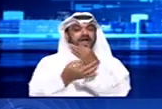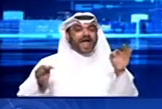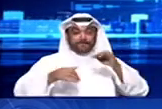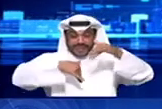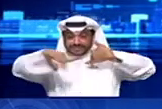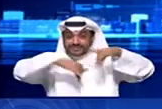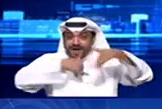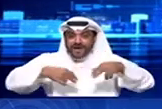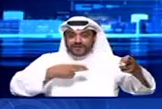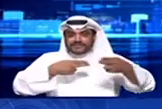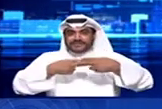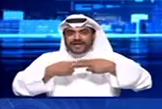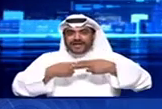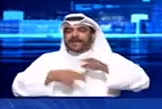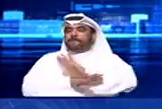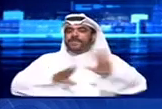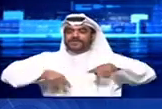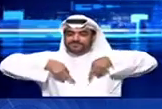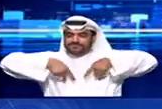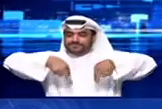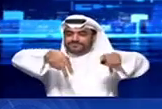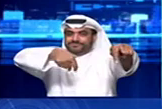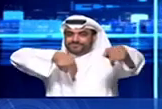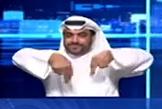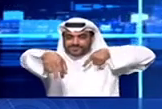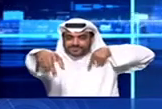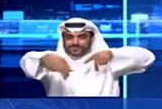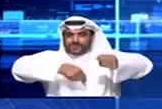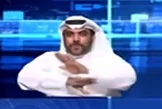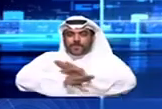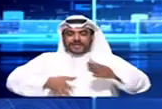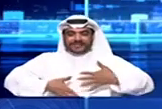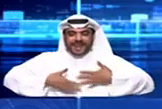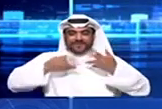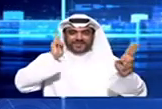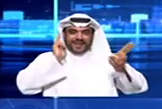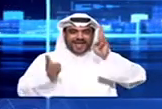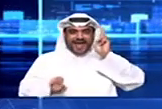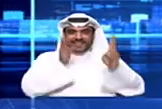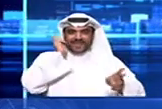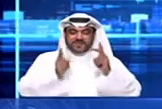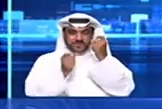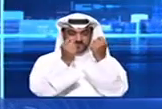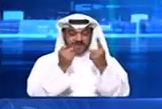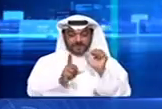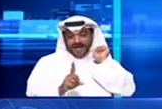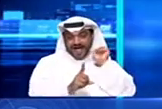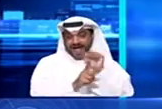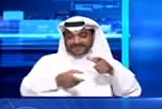المخصصة لإقامة الفعاليات احتفاء باليوم الوطني 89 للمملكة، وقد خصص في